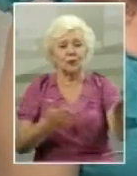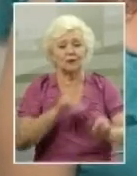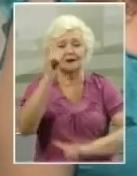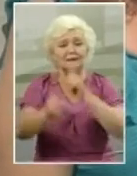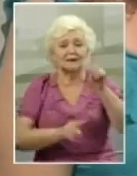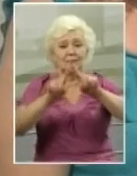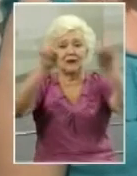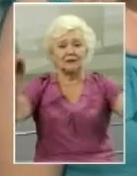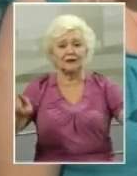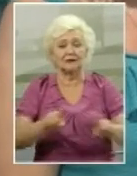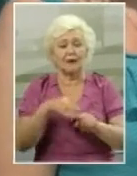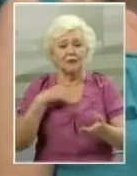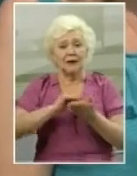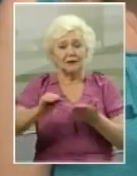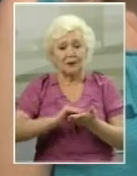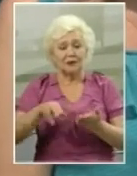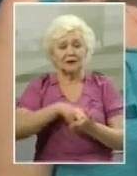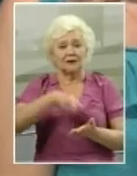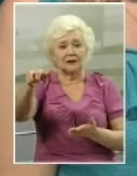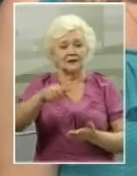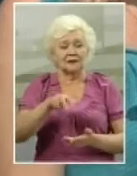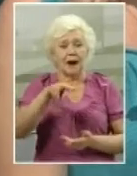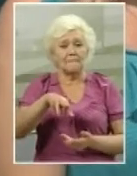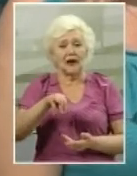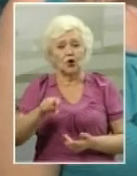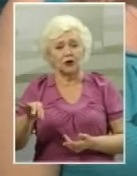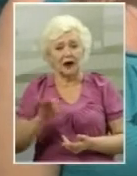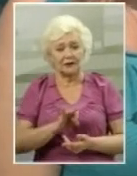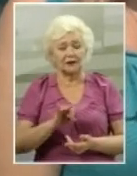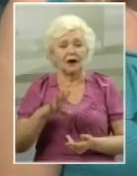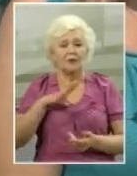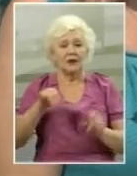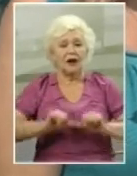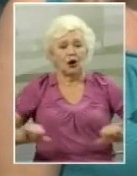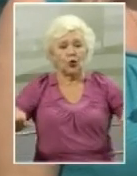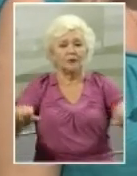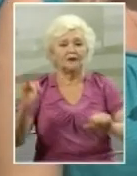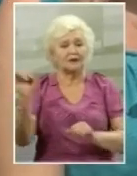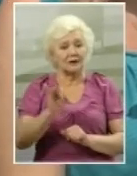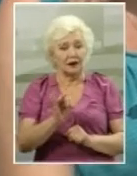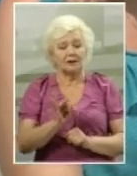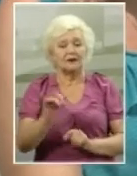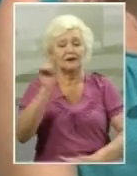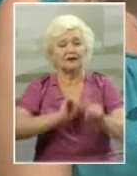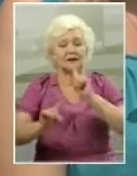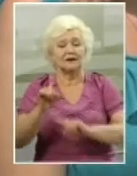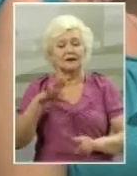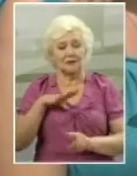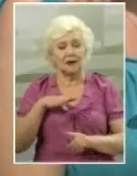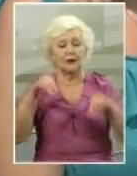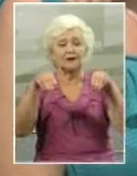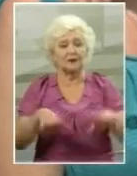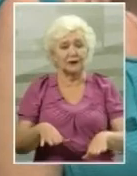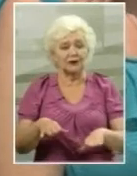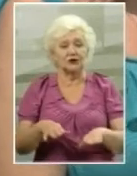стенд. Ми написали листа до Миколаєнка, була комісія і на сесії було